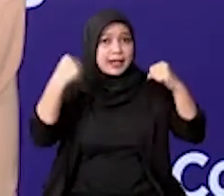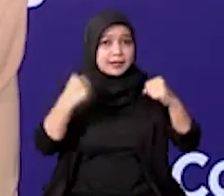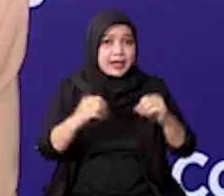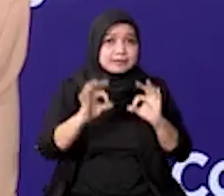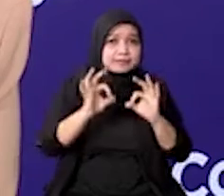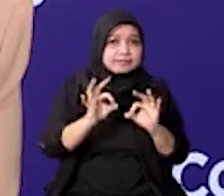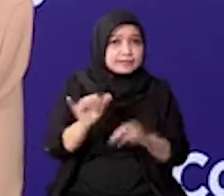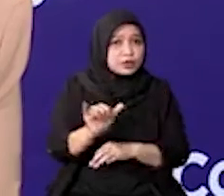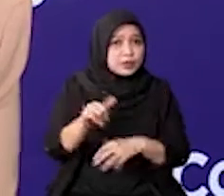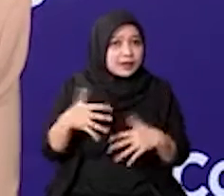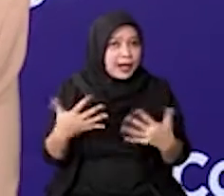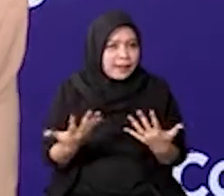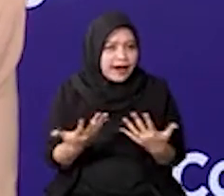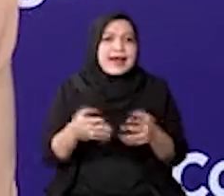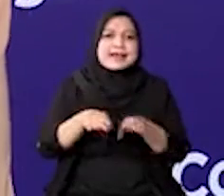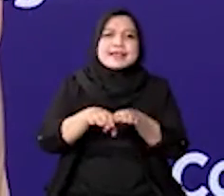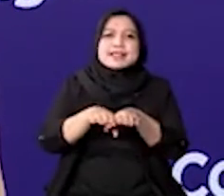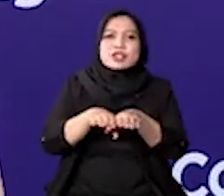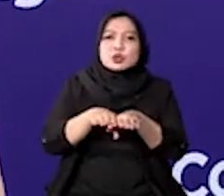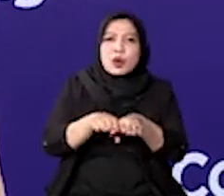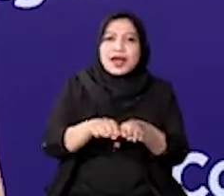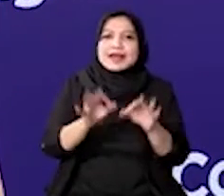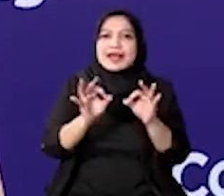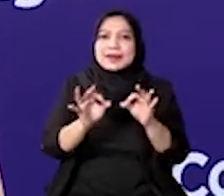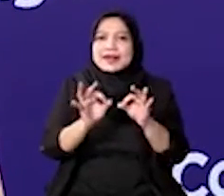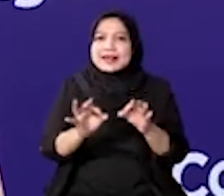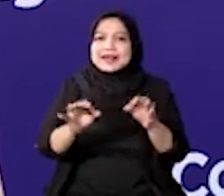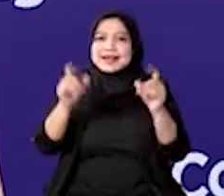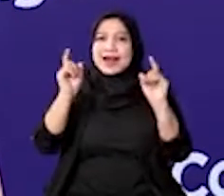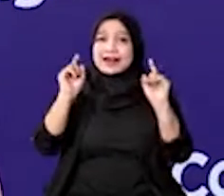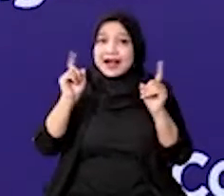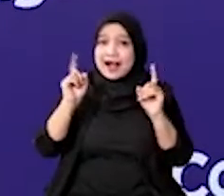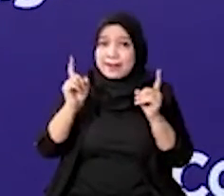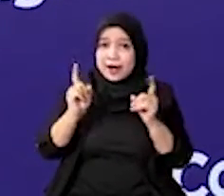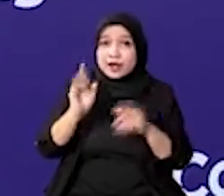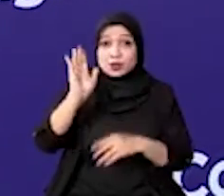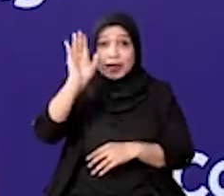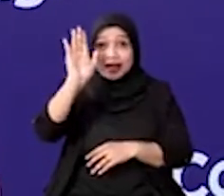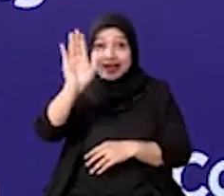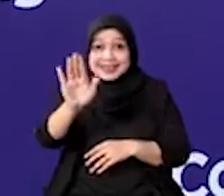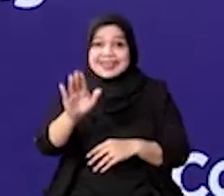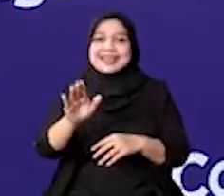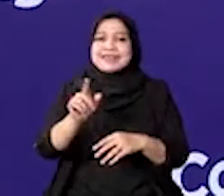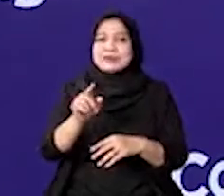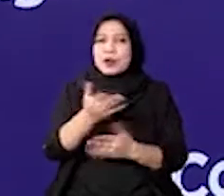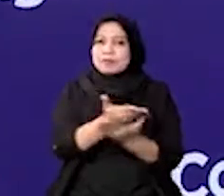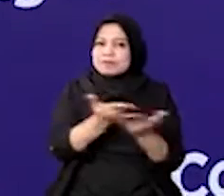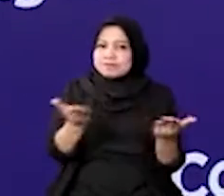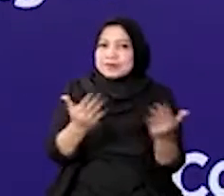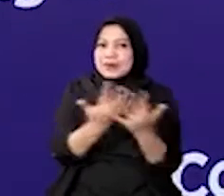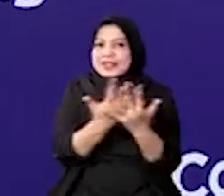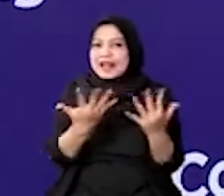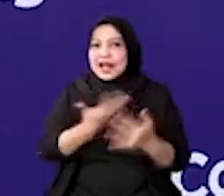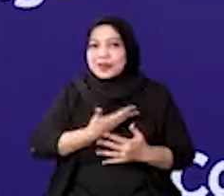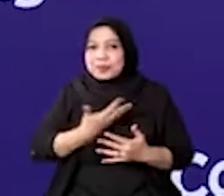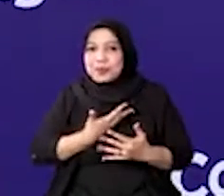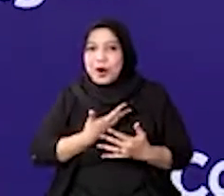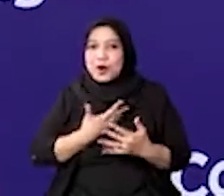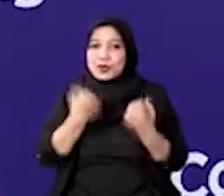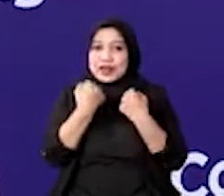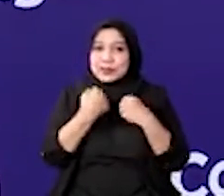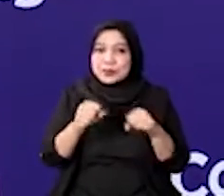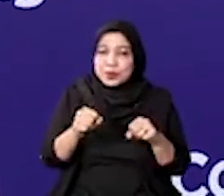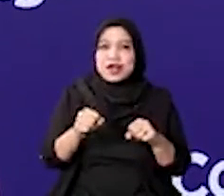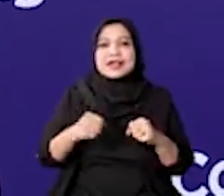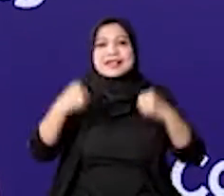sesuai dengan perilaku agamis agar masyarakat bisa libur yang sehat yang aman dan tentunya juga harus menciptakan